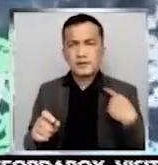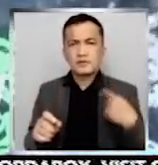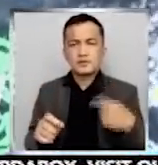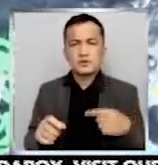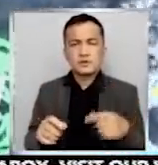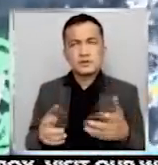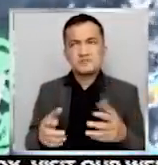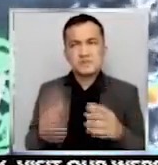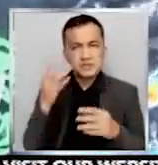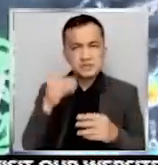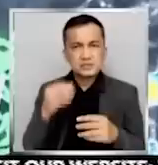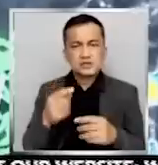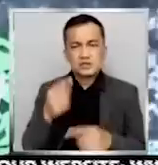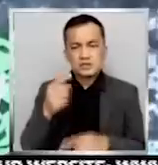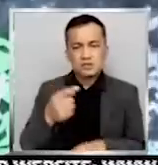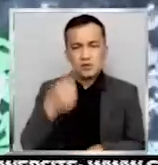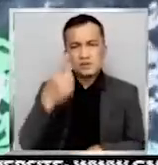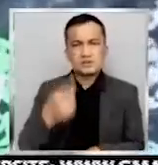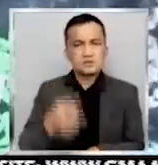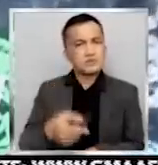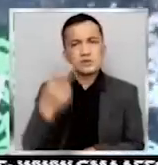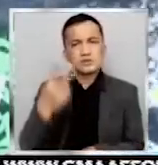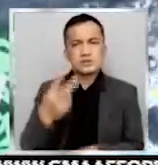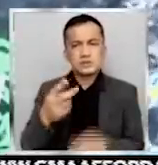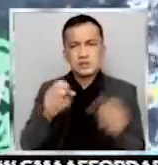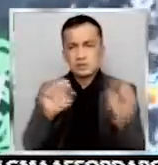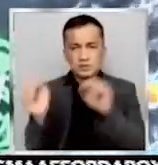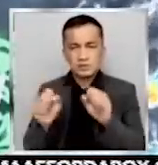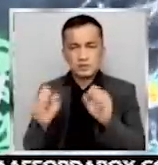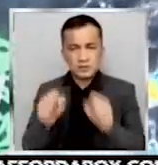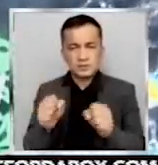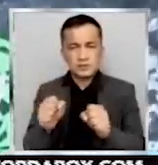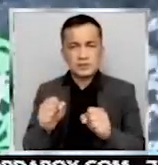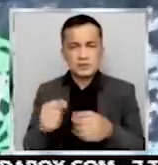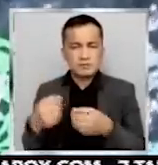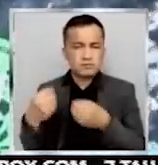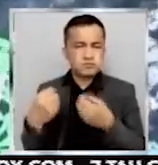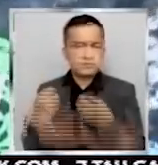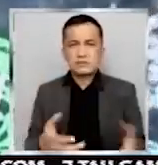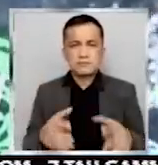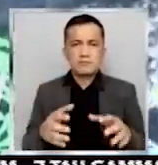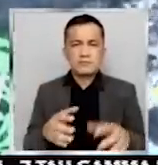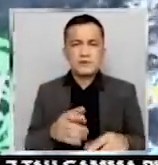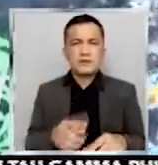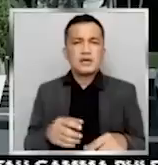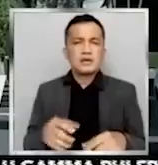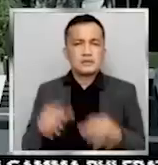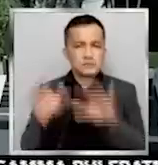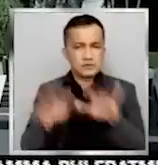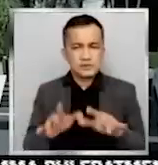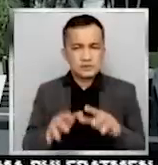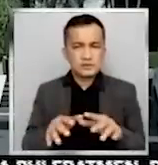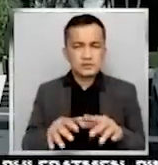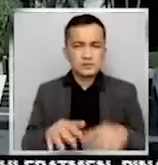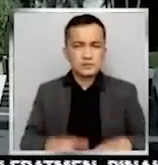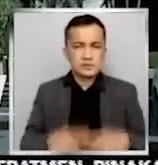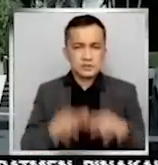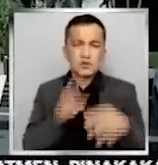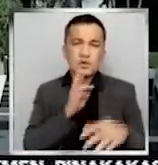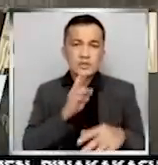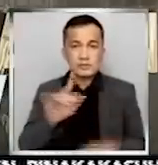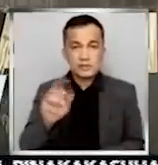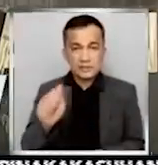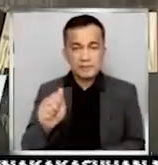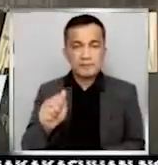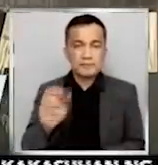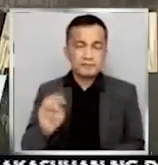hanggang dalawang bagyo na maaaring makapagdulot ng significant amount of rains para ma-replenish yung ating mga water reservoirs. Ngayon pa lang pinaghahandaan